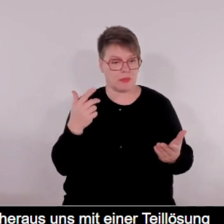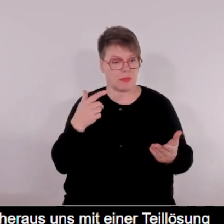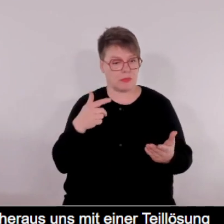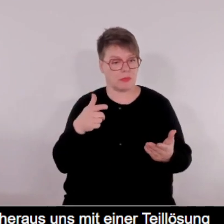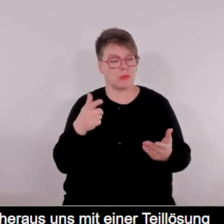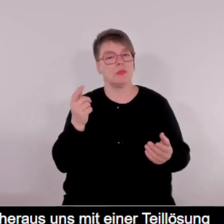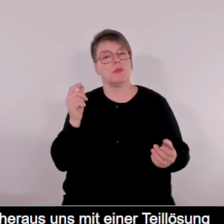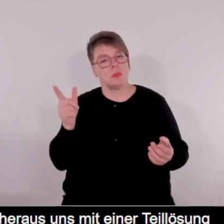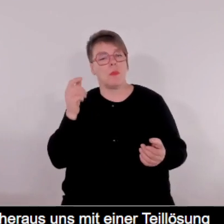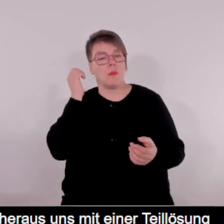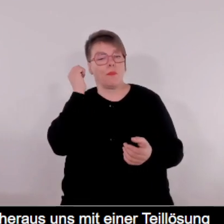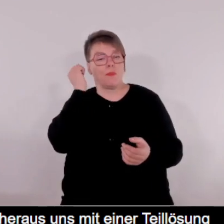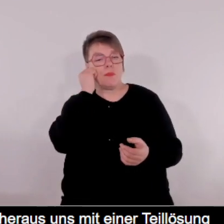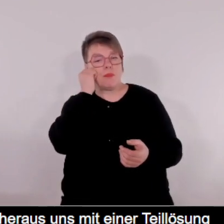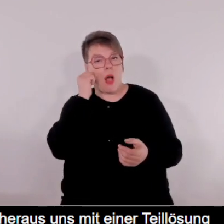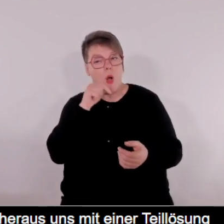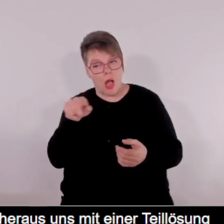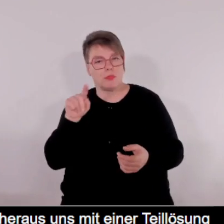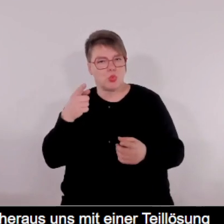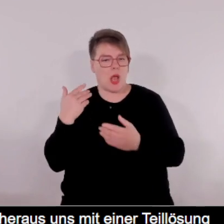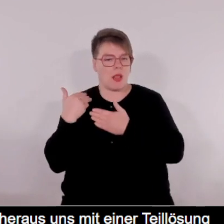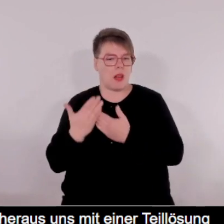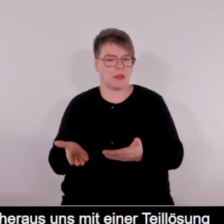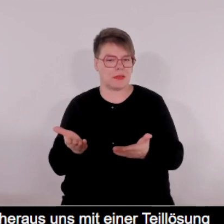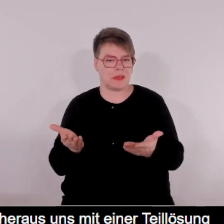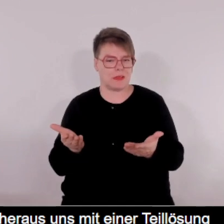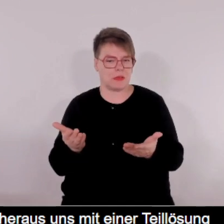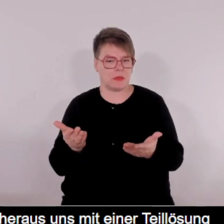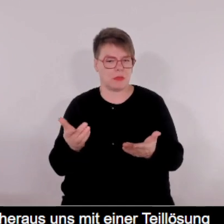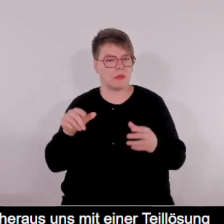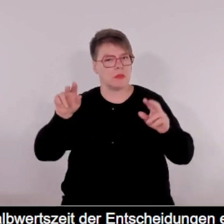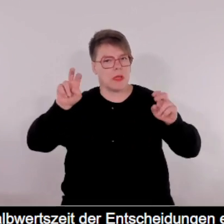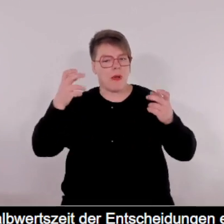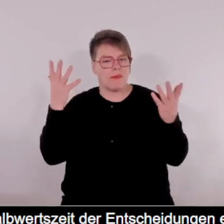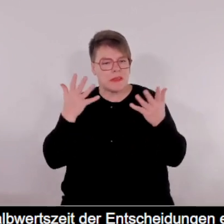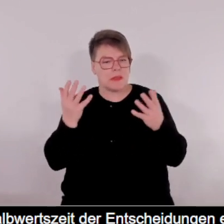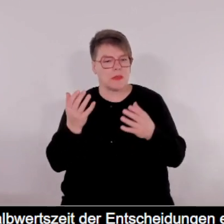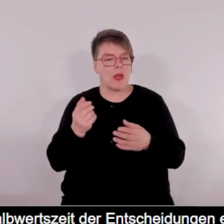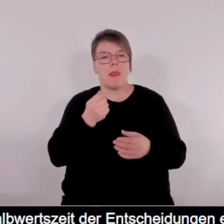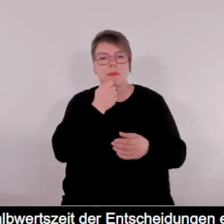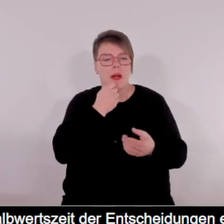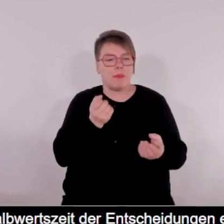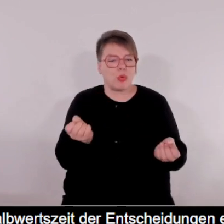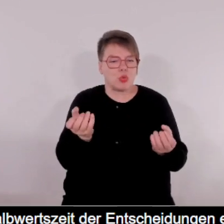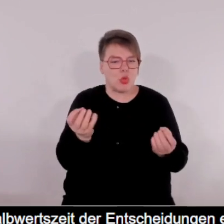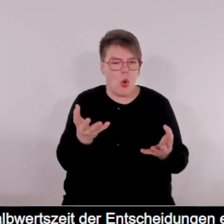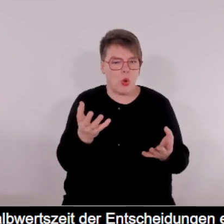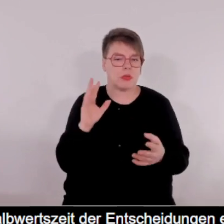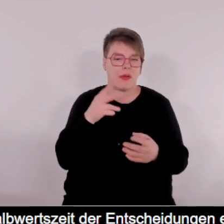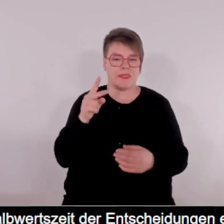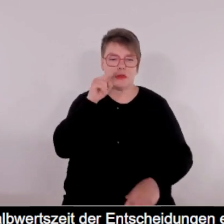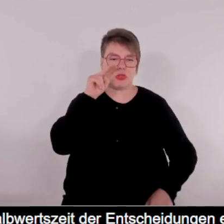zu kämpfen. Wenn Lebensmittel teurer werden sollten, gibt es eigentlich nur zwei Möglichkeiten. Entweder steigt der Import billiger Produkte,